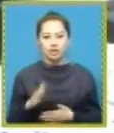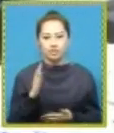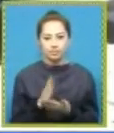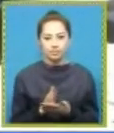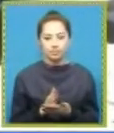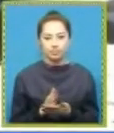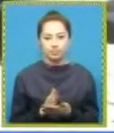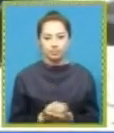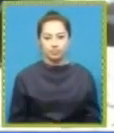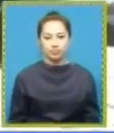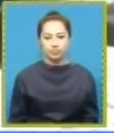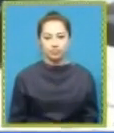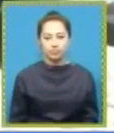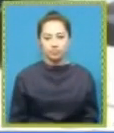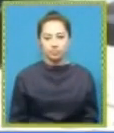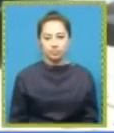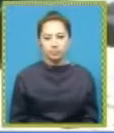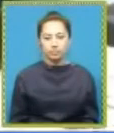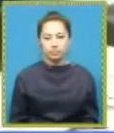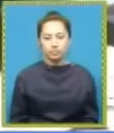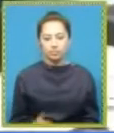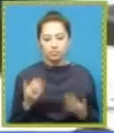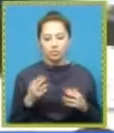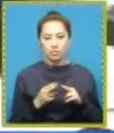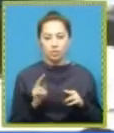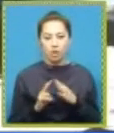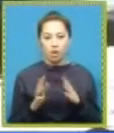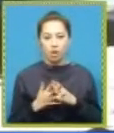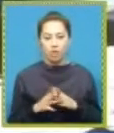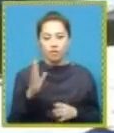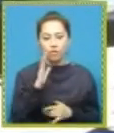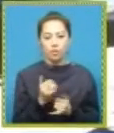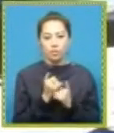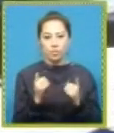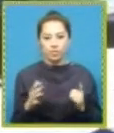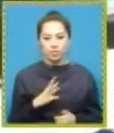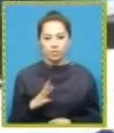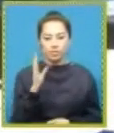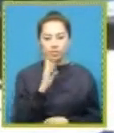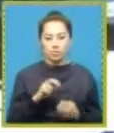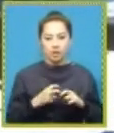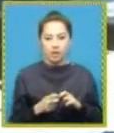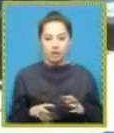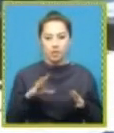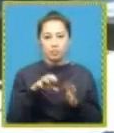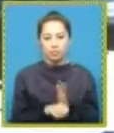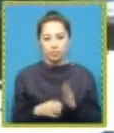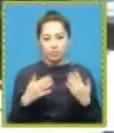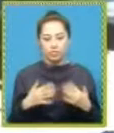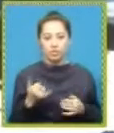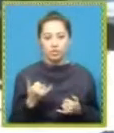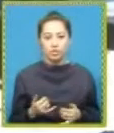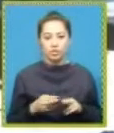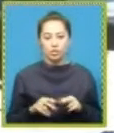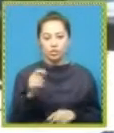осы, бүгін 6 ауылда осы су жүйесі беріп, су мәселесі шешілген деп отыр. Сондықтан бұл кісілердің